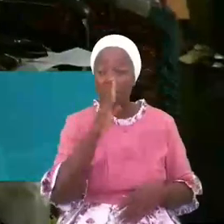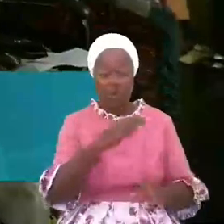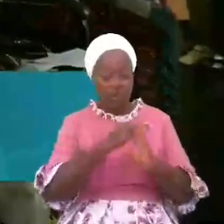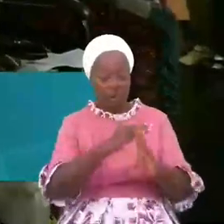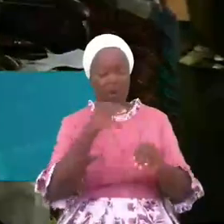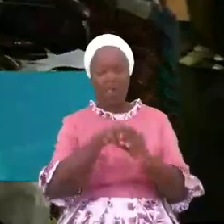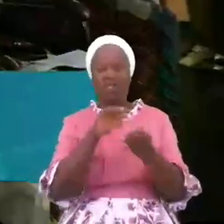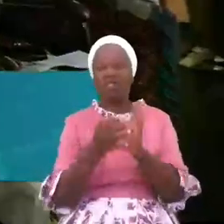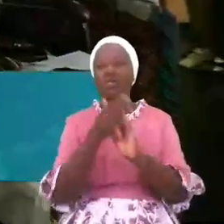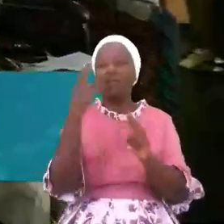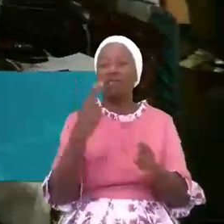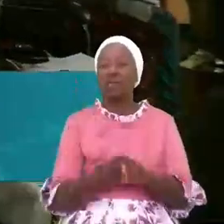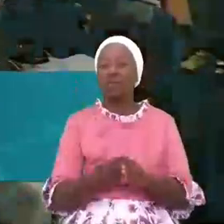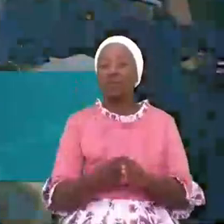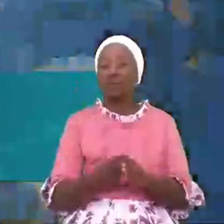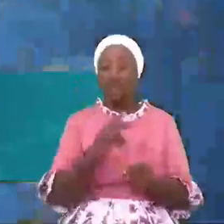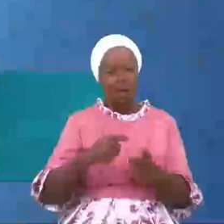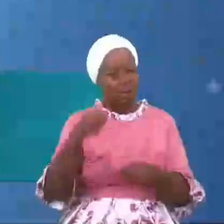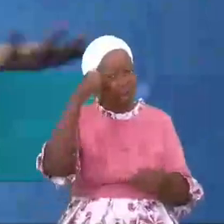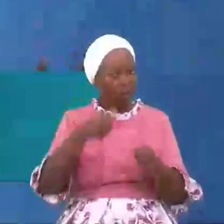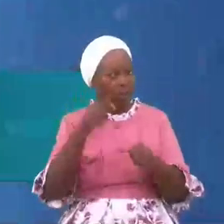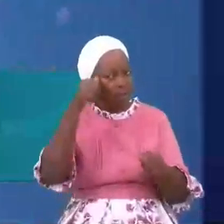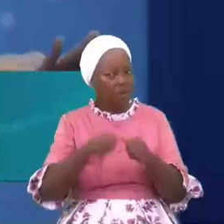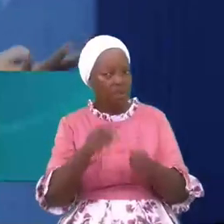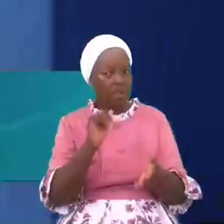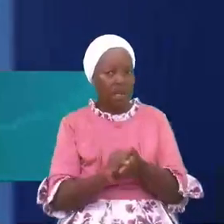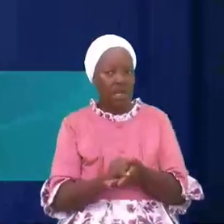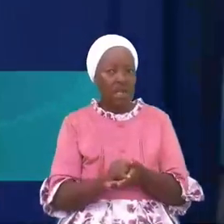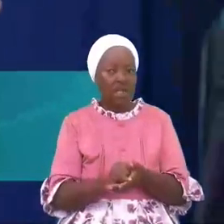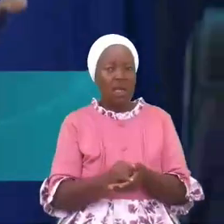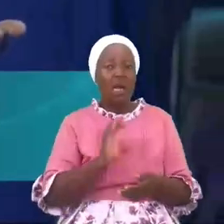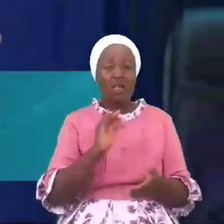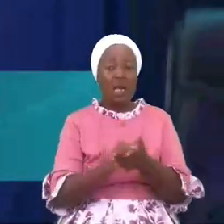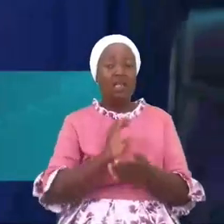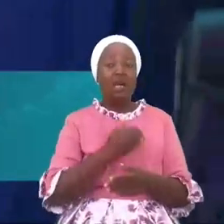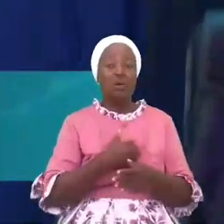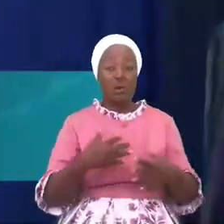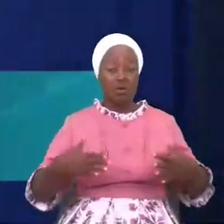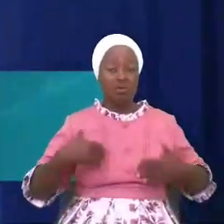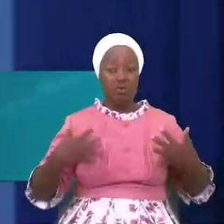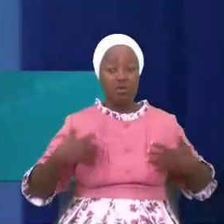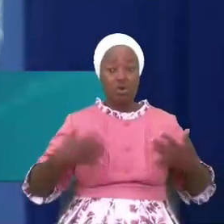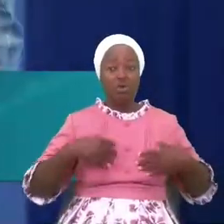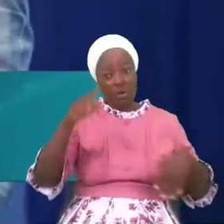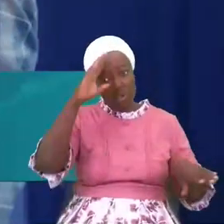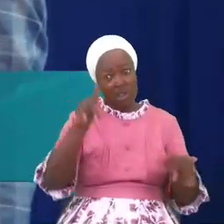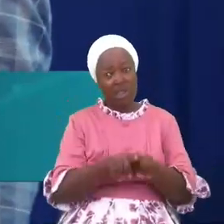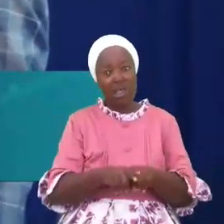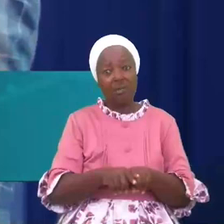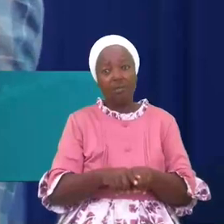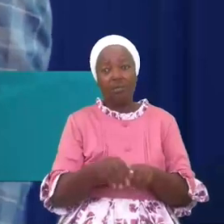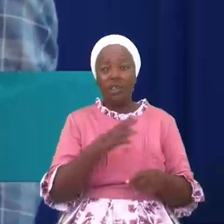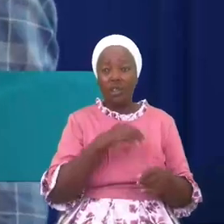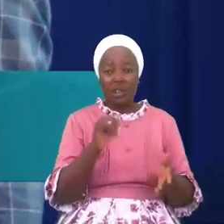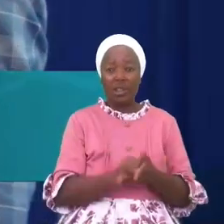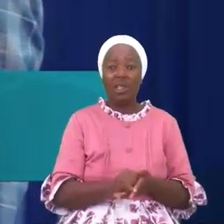au nom de Jésus. Rappelez-vous, notre jeune sœur, notre sœur nouvellement